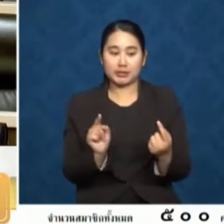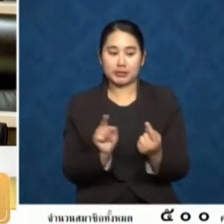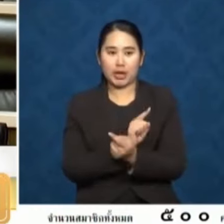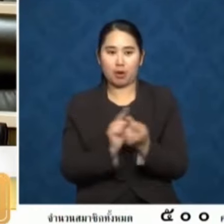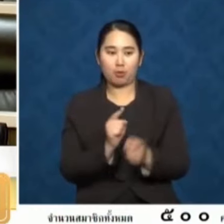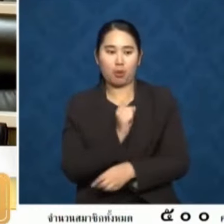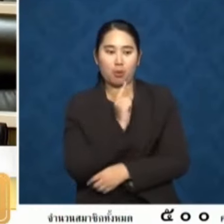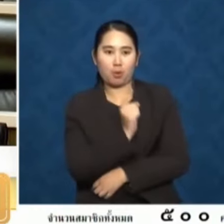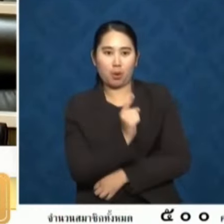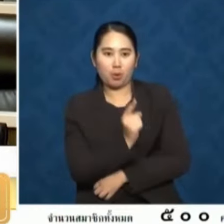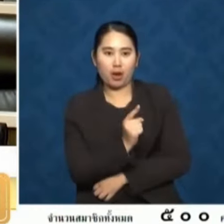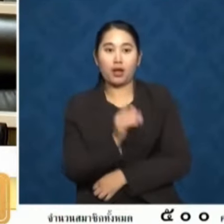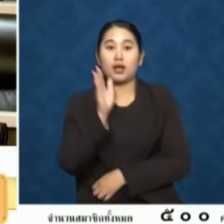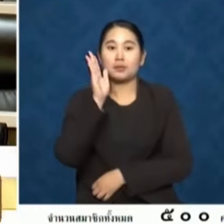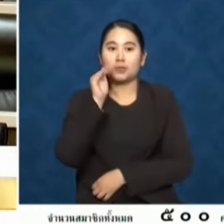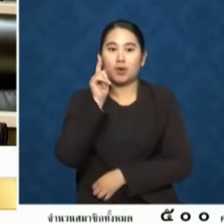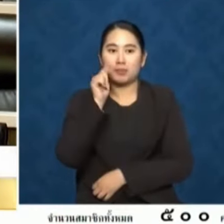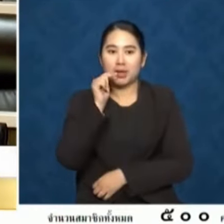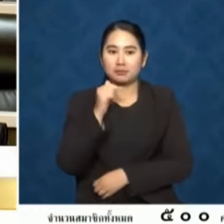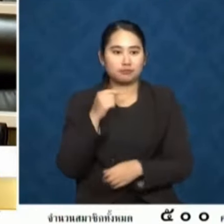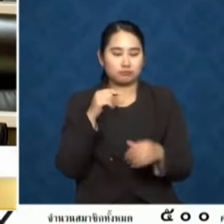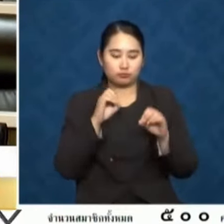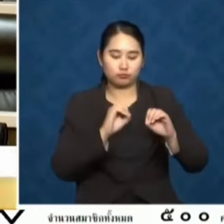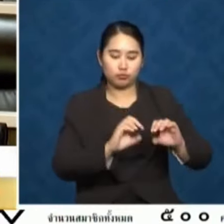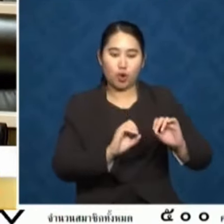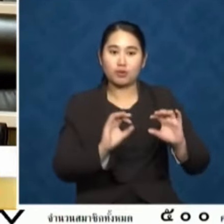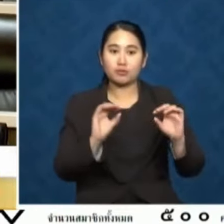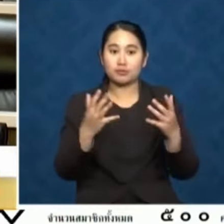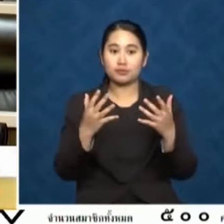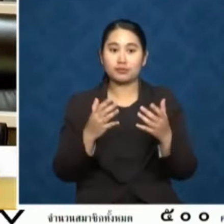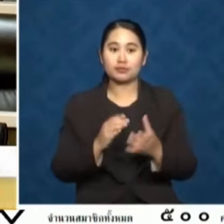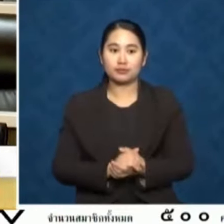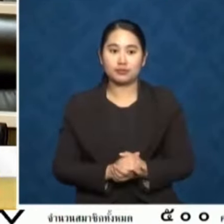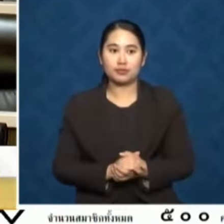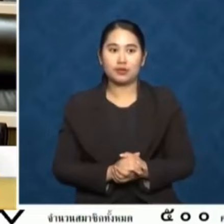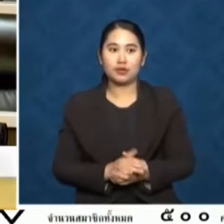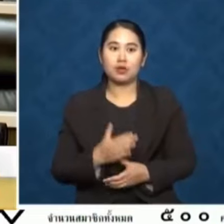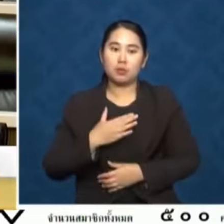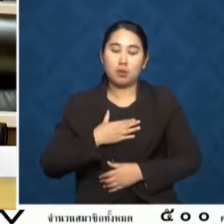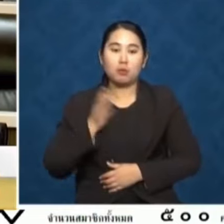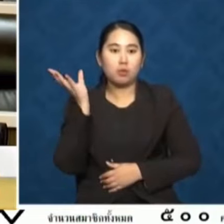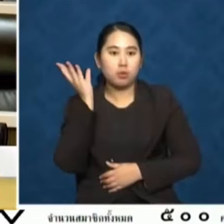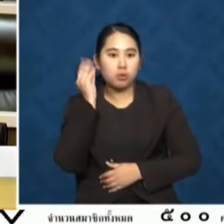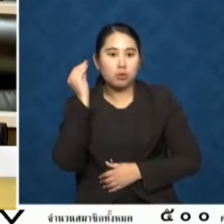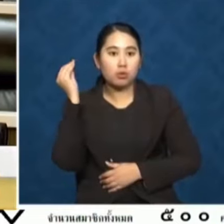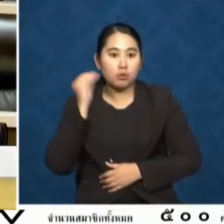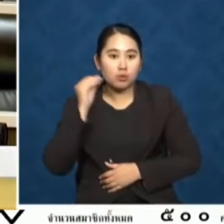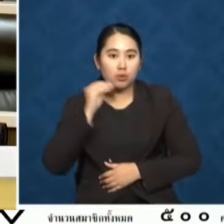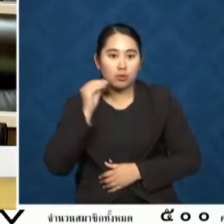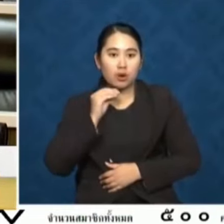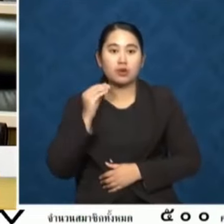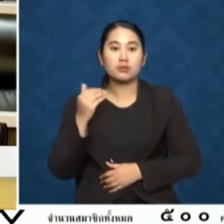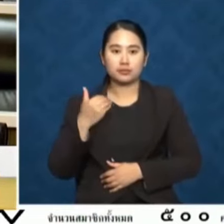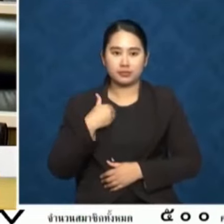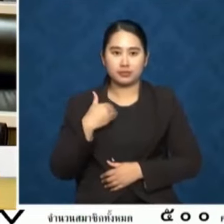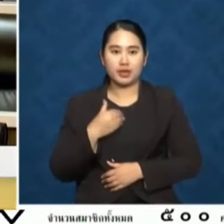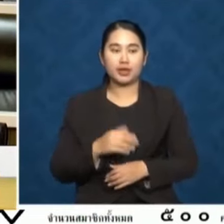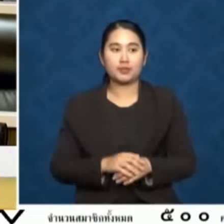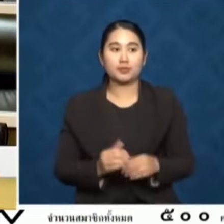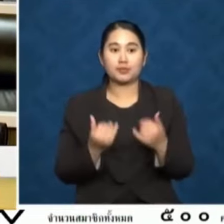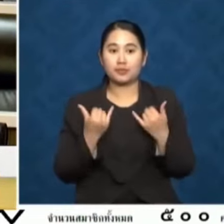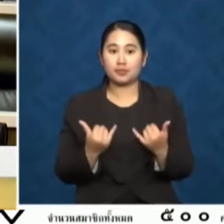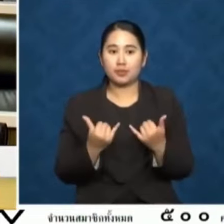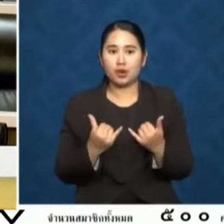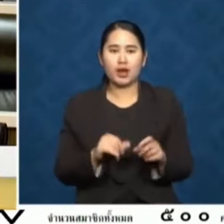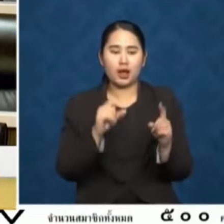าพ่อแม่ไม่สั่งสอนผมเป็นเด็กผมได้ยินบ่อยแต่ทุกวันนี้จะมี